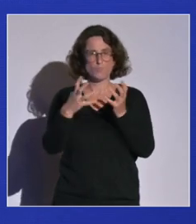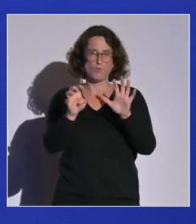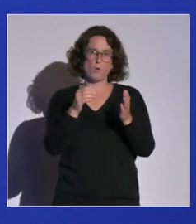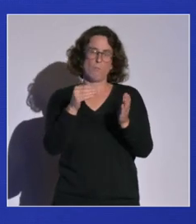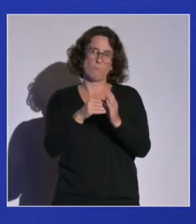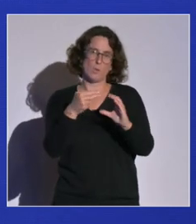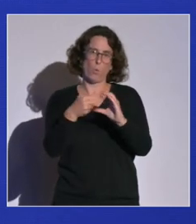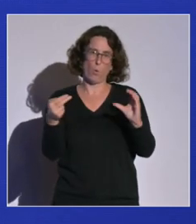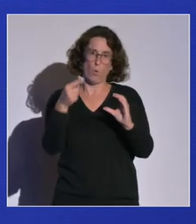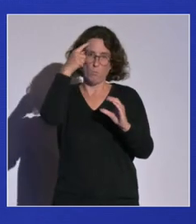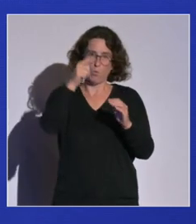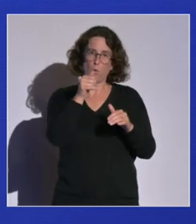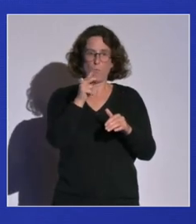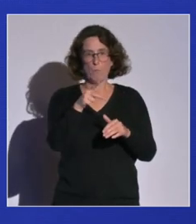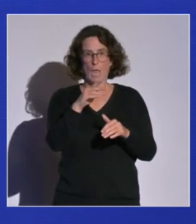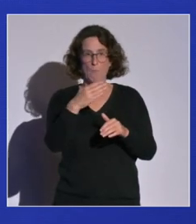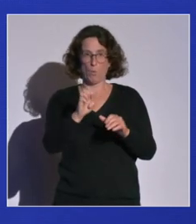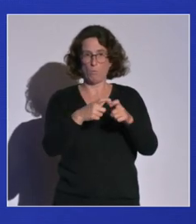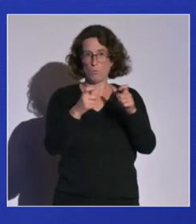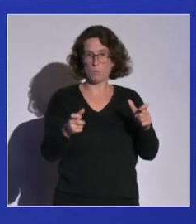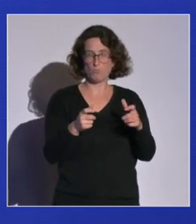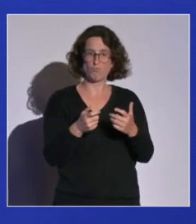est tout à fait finançable parce que ça dure 20 ans.